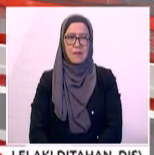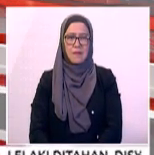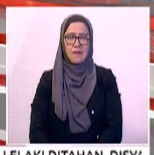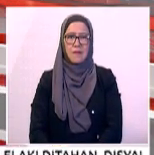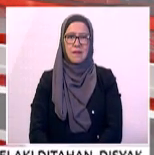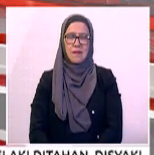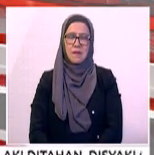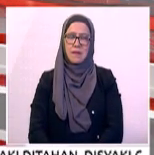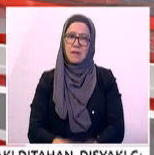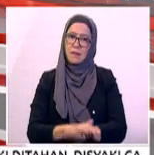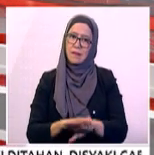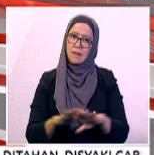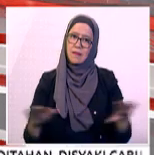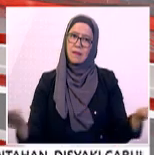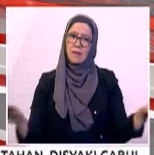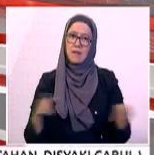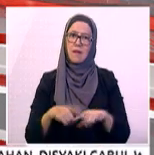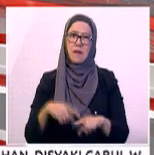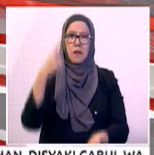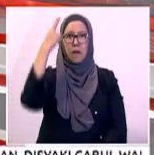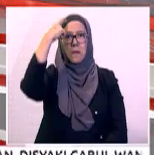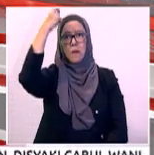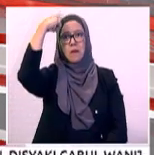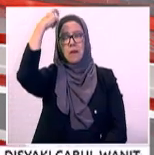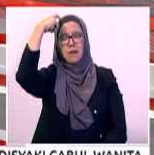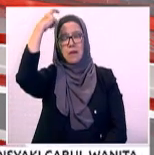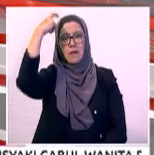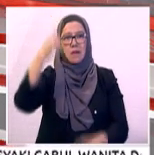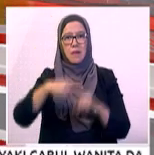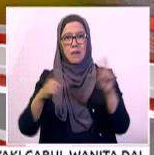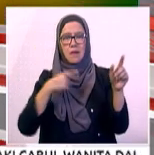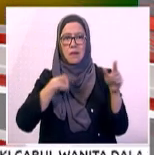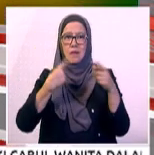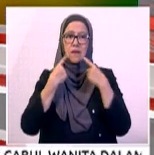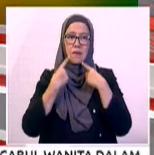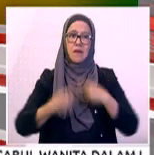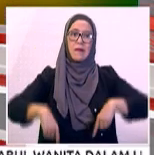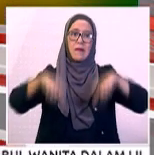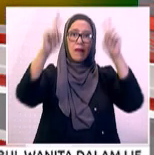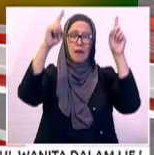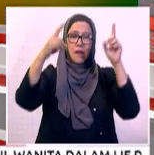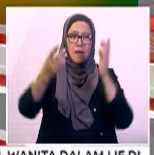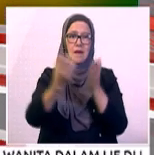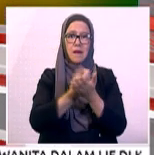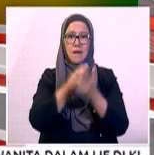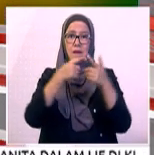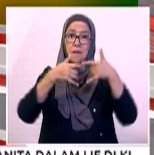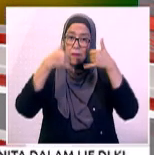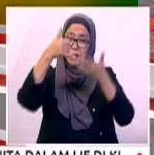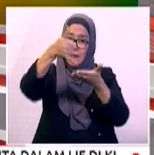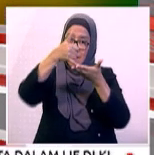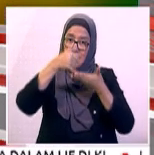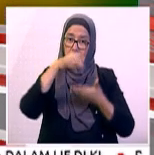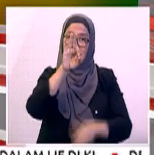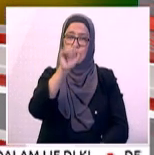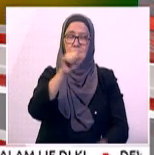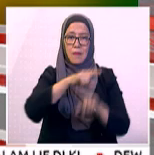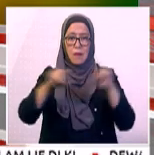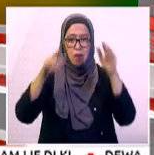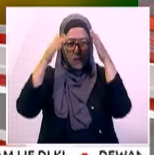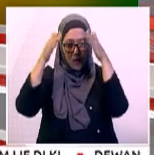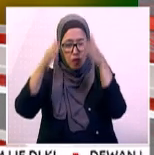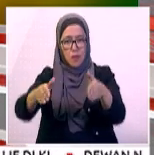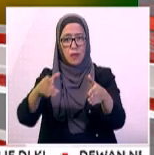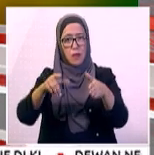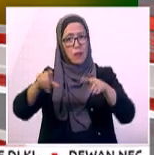Usah leka dibuai kejayaan merangkul Piala FA, sebaliknya beri tumpuan kepada persediaan saingan Piala Malaysia.